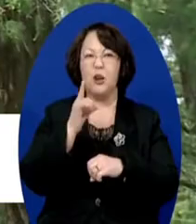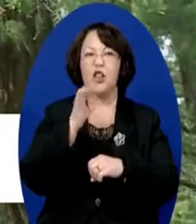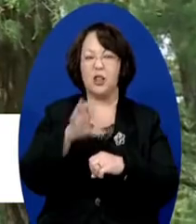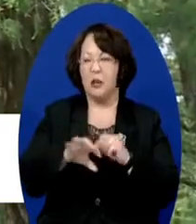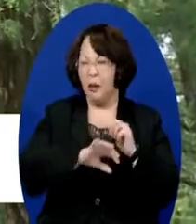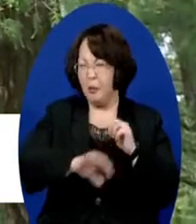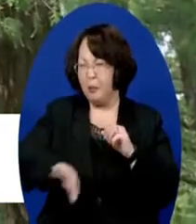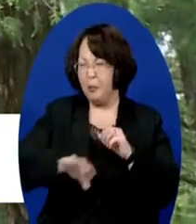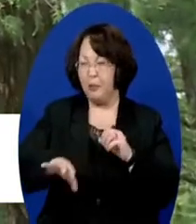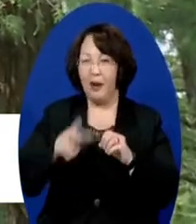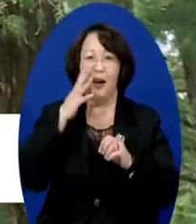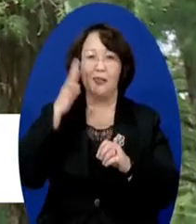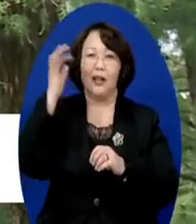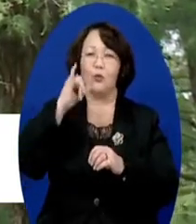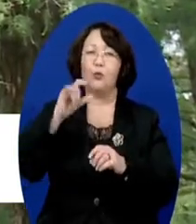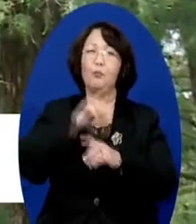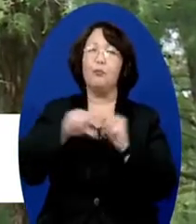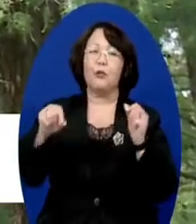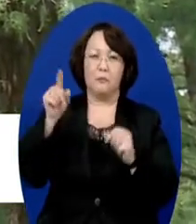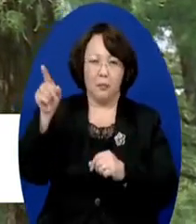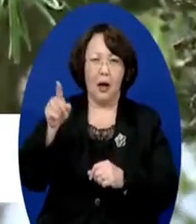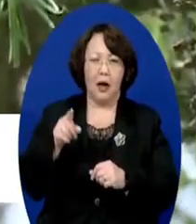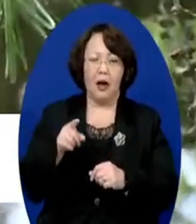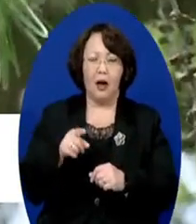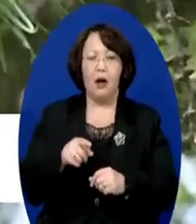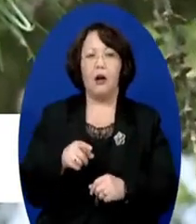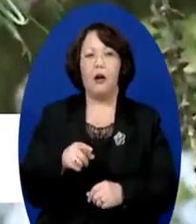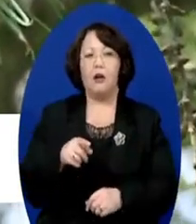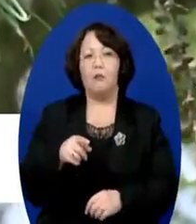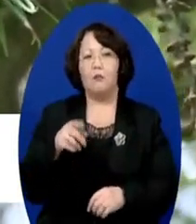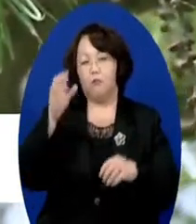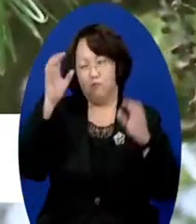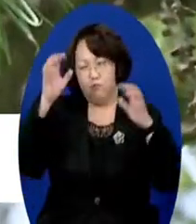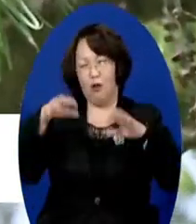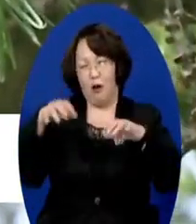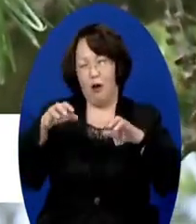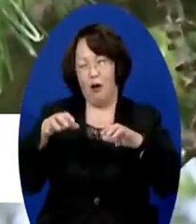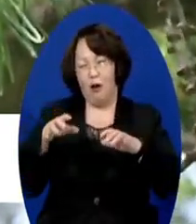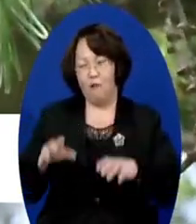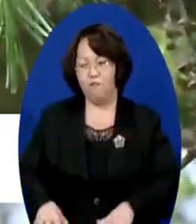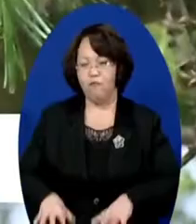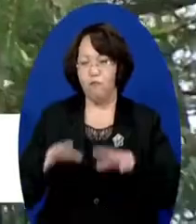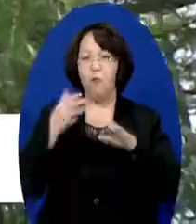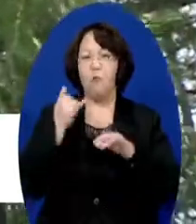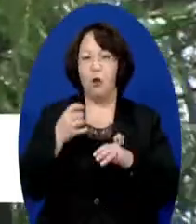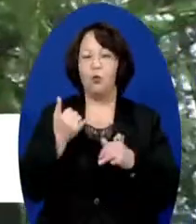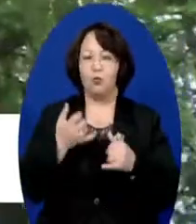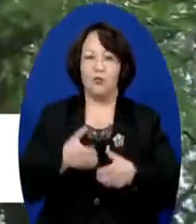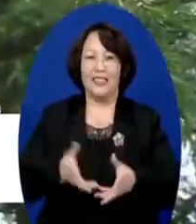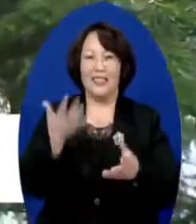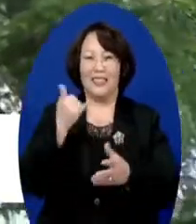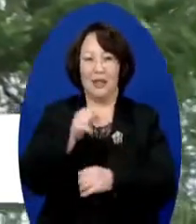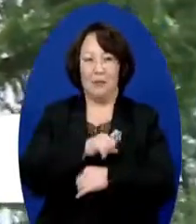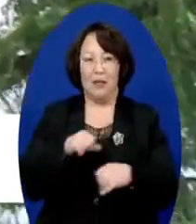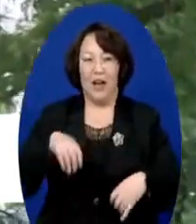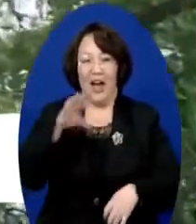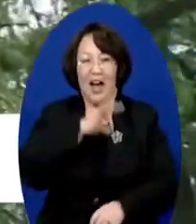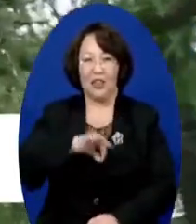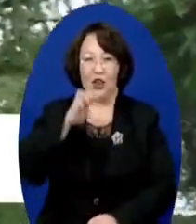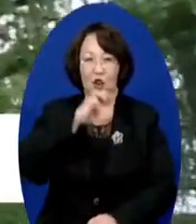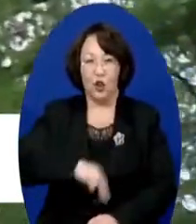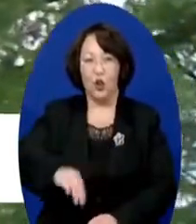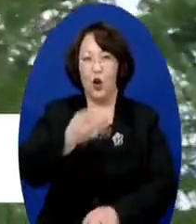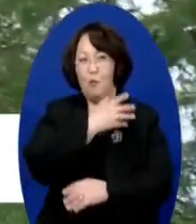олон улсынхан халсан гэж байна. Мөн борооны усыг хөрөмдлүүлээд мод услагаанд ашиглаж байна. Зарим иргэд ашигын төлөө ойм модыг сүйтгэж